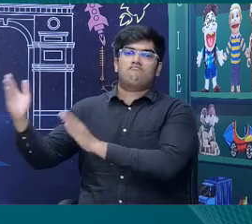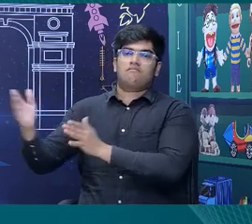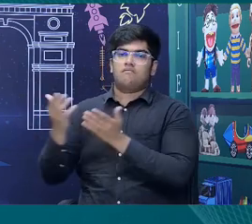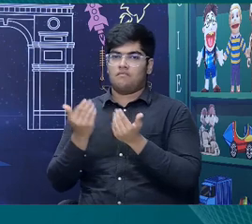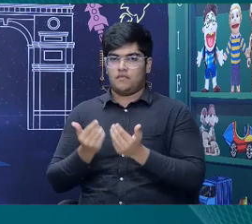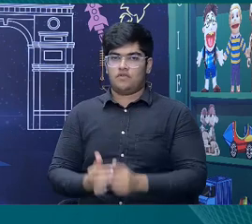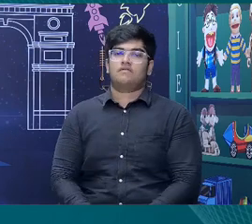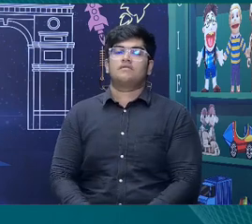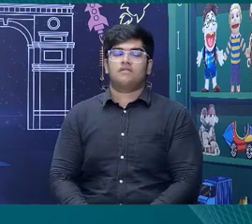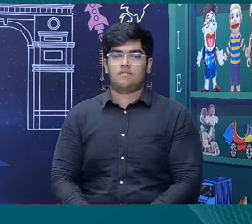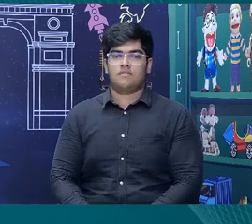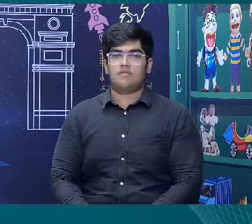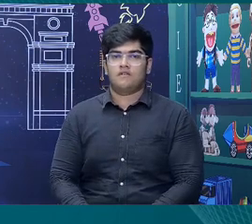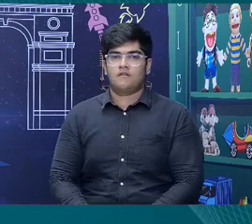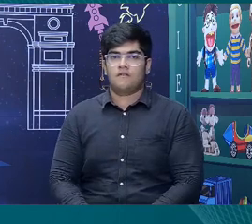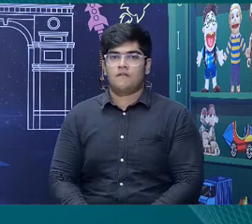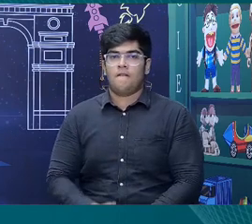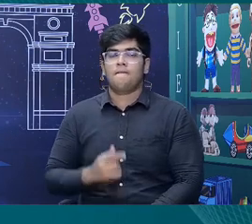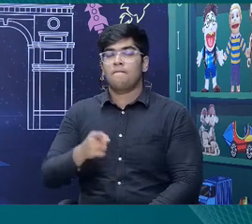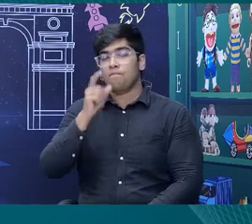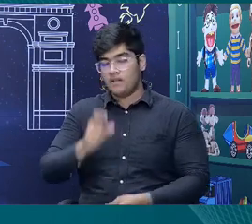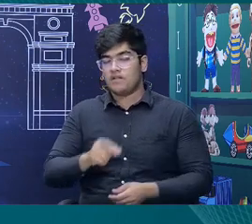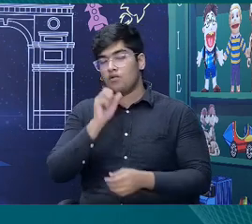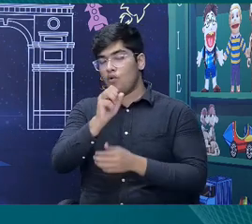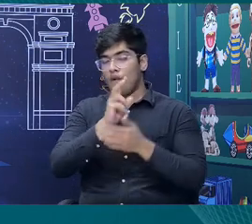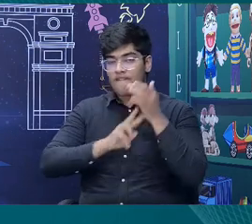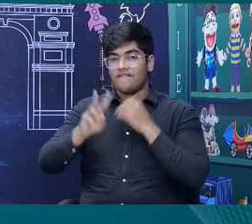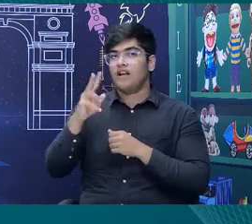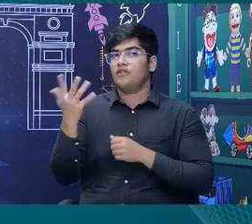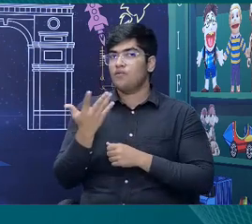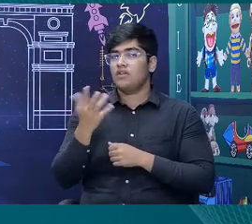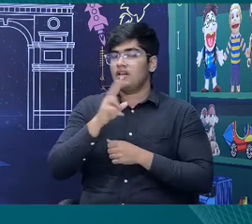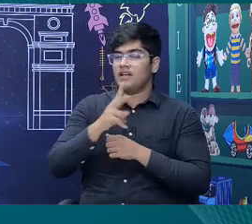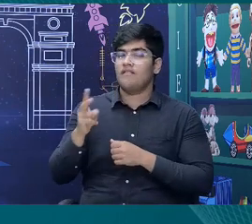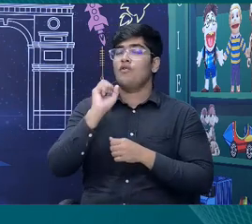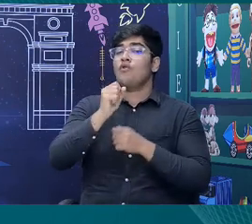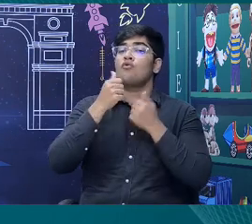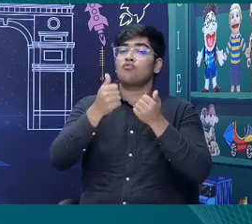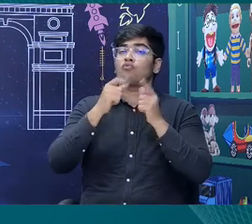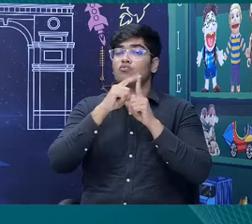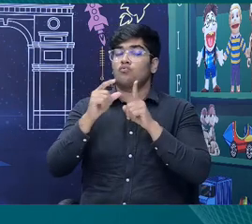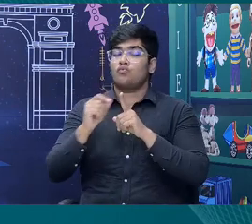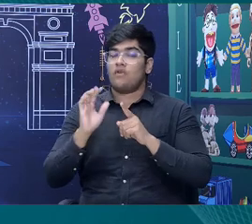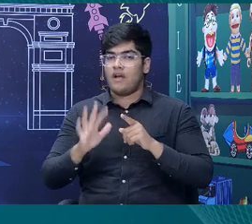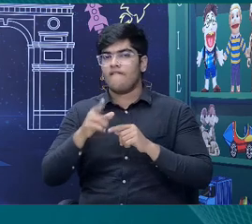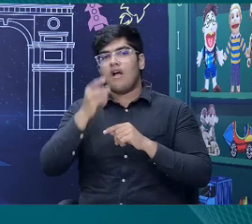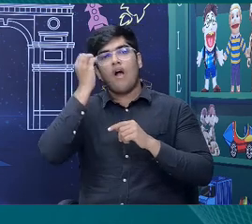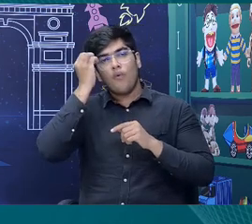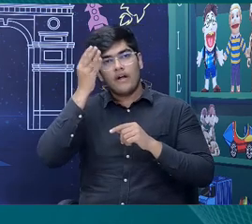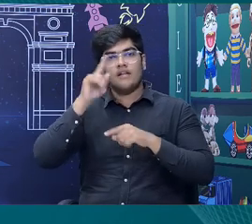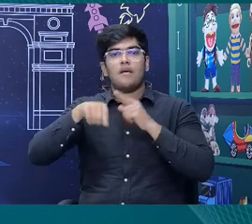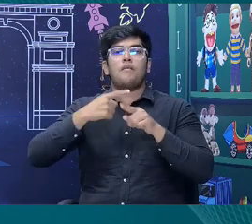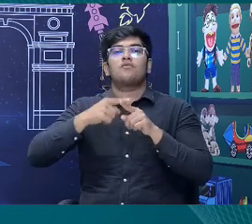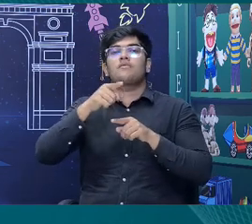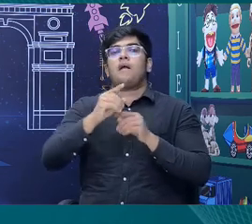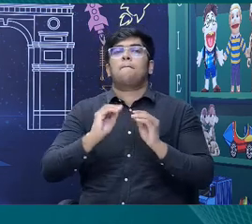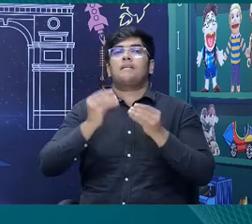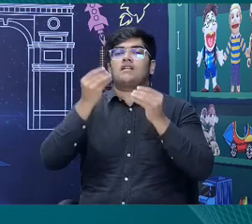गया वैल्यूज जो है क्लाइंट की जो उसने अच्छे काम किए हैं जो अवेयरनेस है वो अपने बारे में बेटर हो रही है